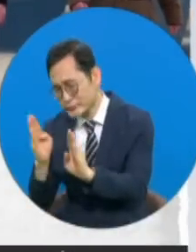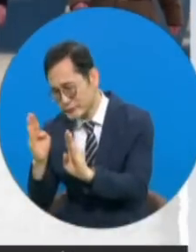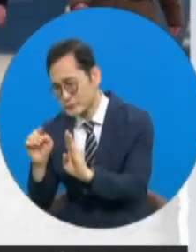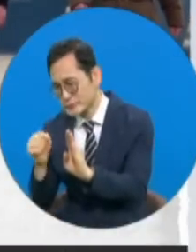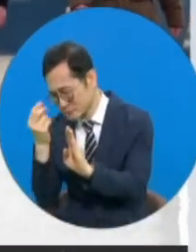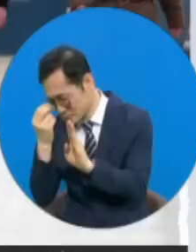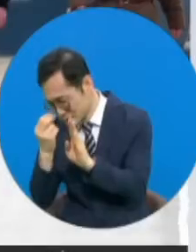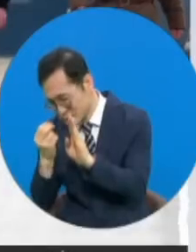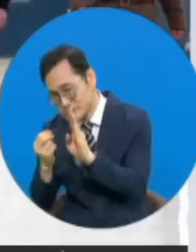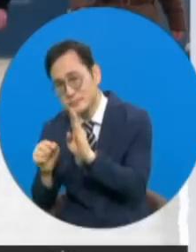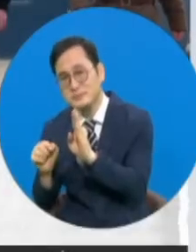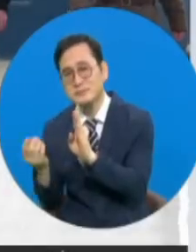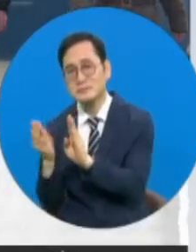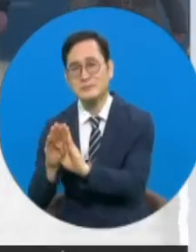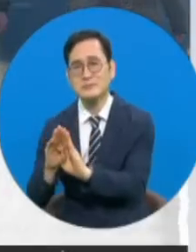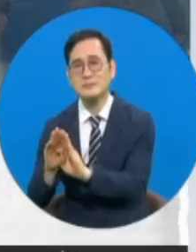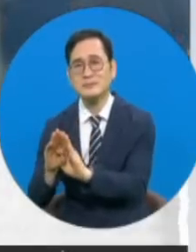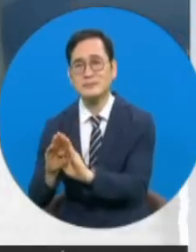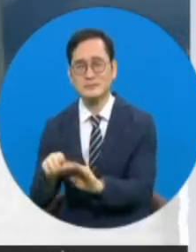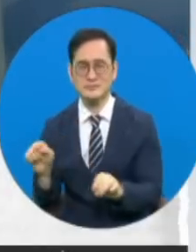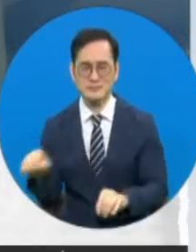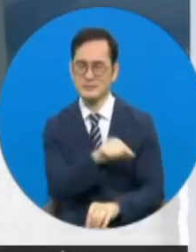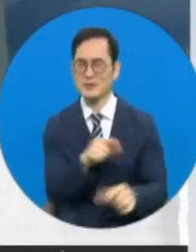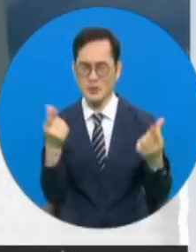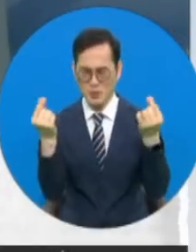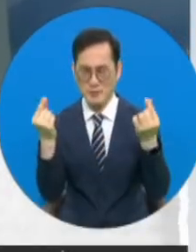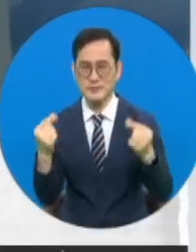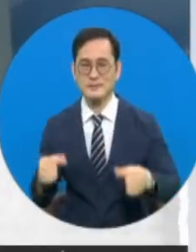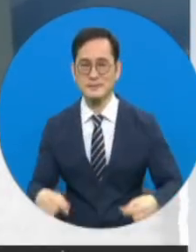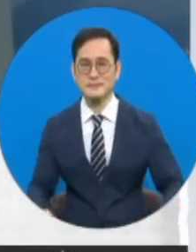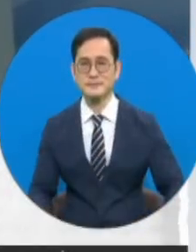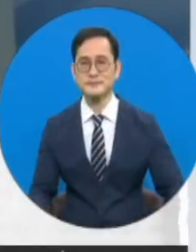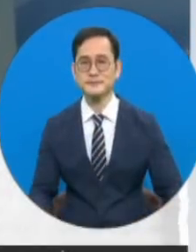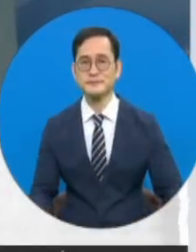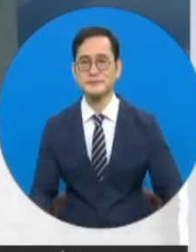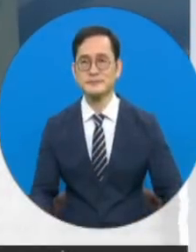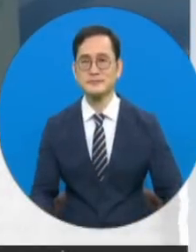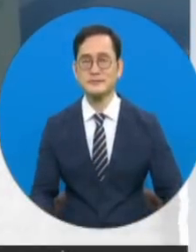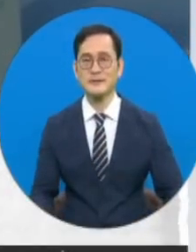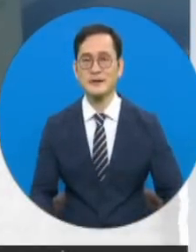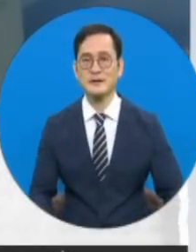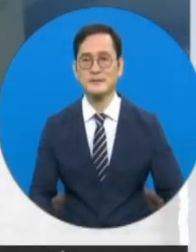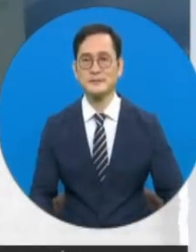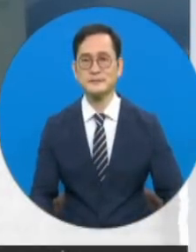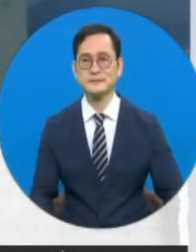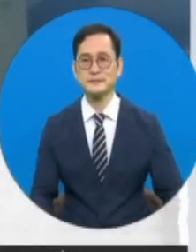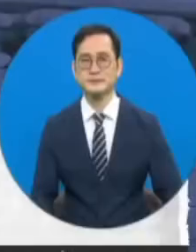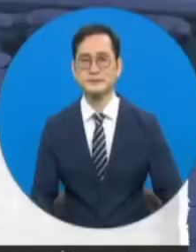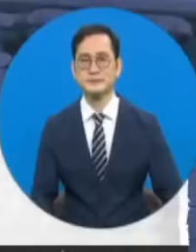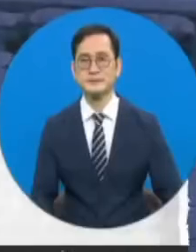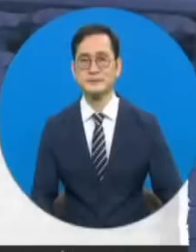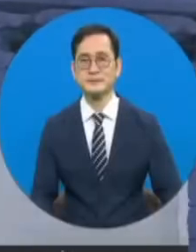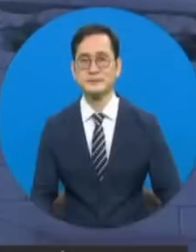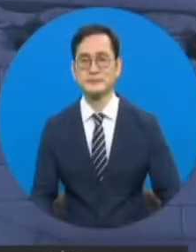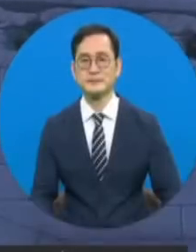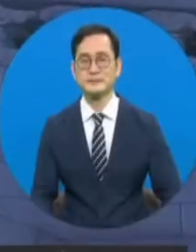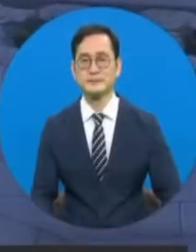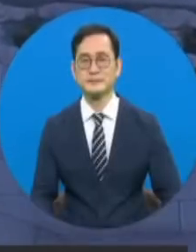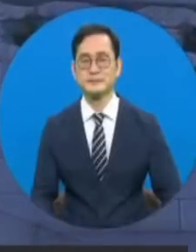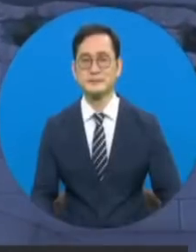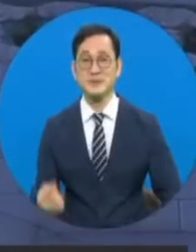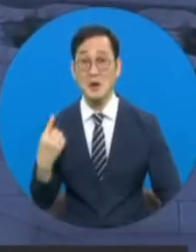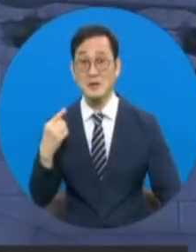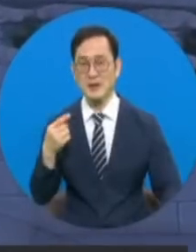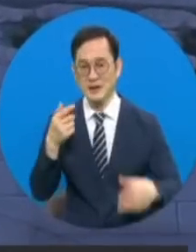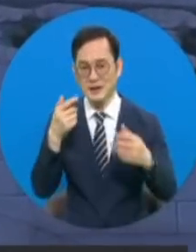하는 것이 ICBM 탄도미사일과 다르지 않구나라고 생각할 수 있는 거죠 그렇군요 자 그런 거 하면 어제 민주당의 이재명